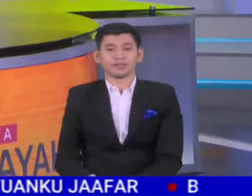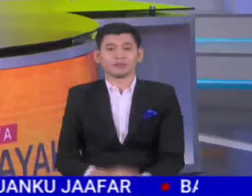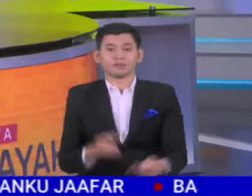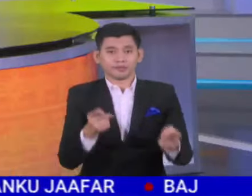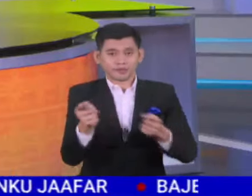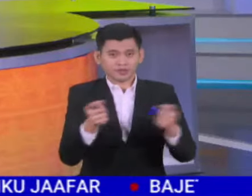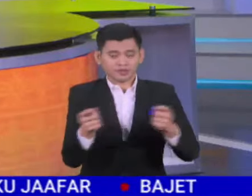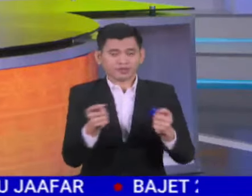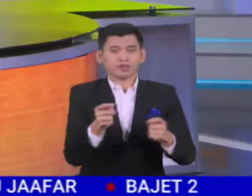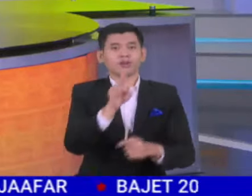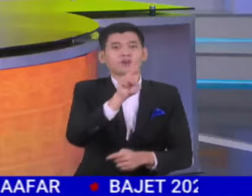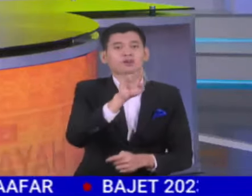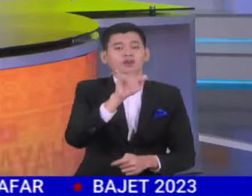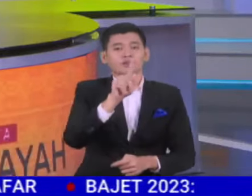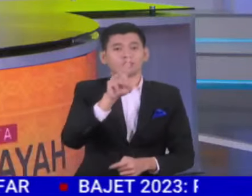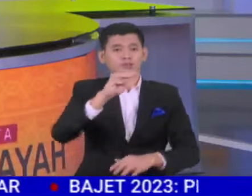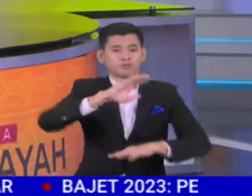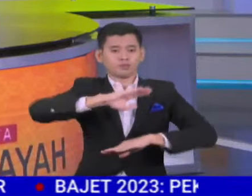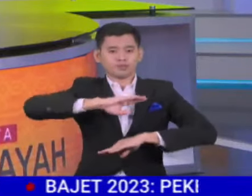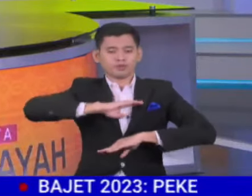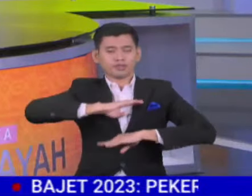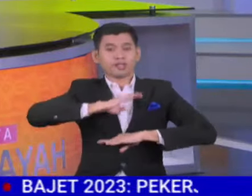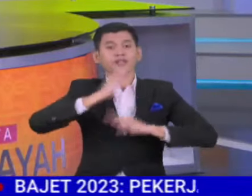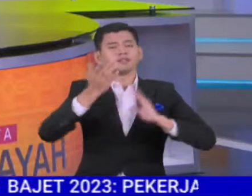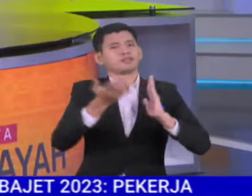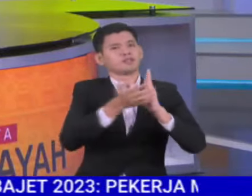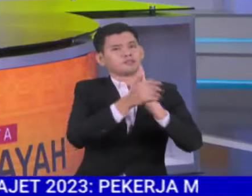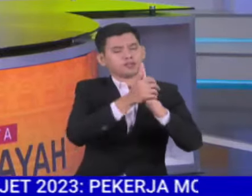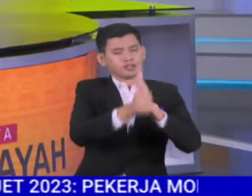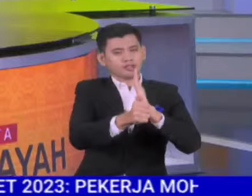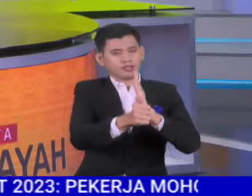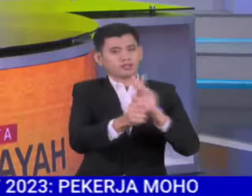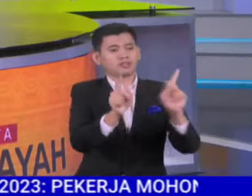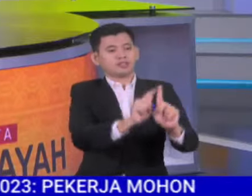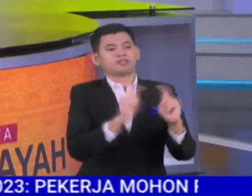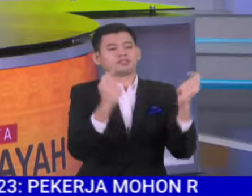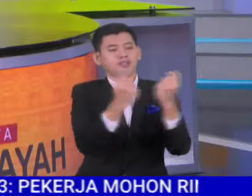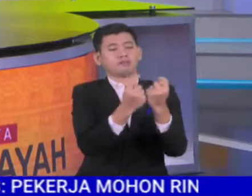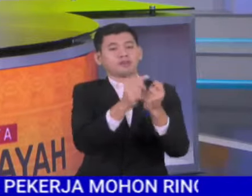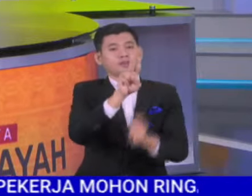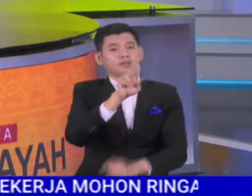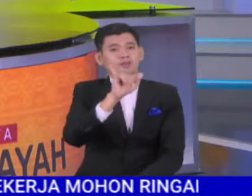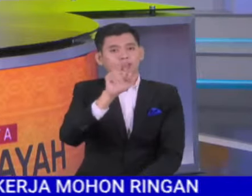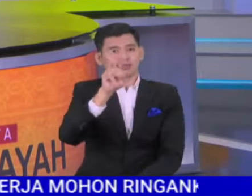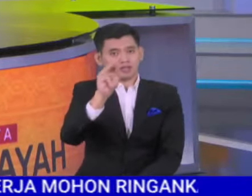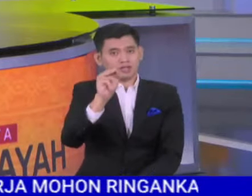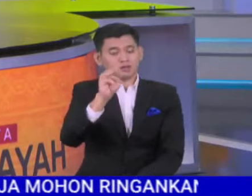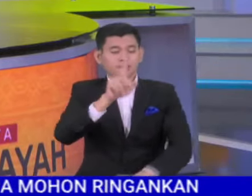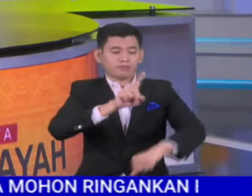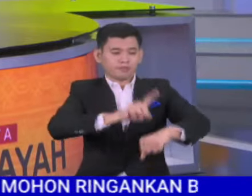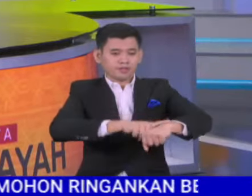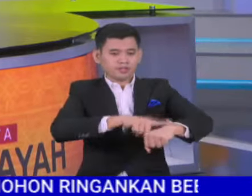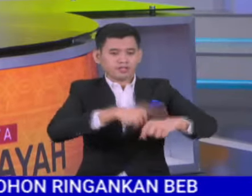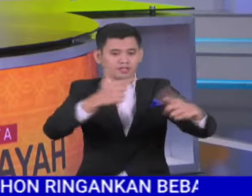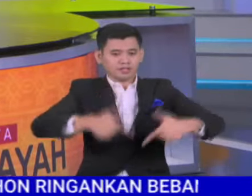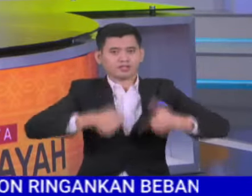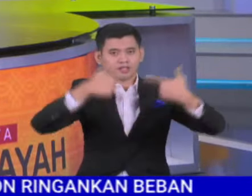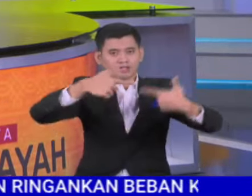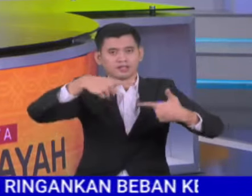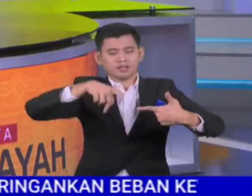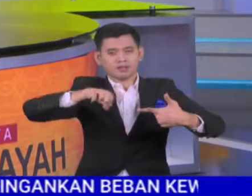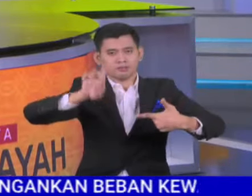Pengurusan tertinggi UiTM berpuas hati dengan prestasi yang dipamerkan kelab bola sepak UiTM FC sepanjang musim Liga